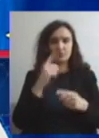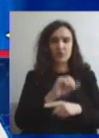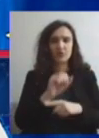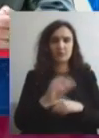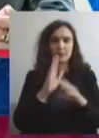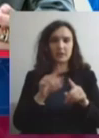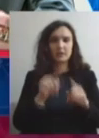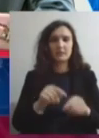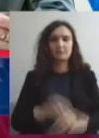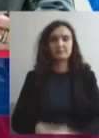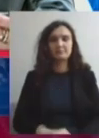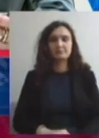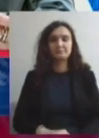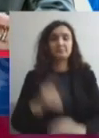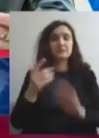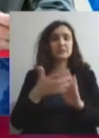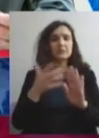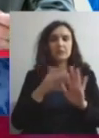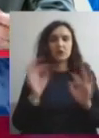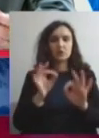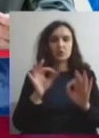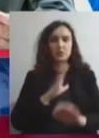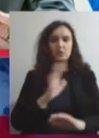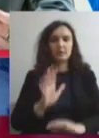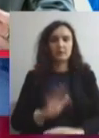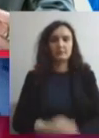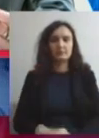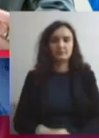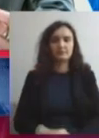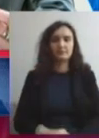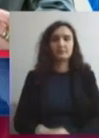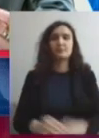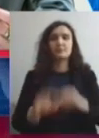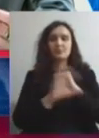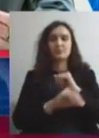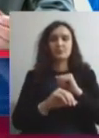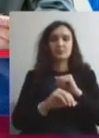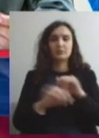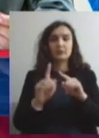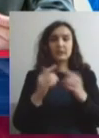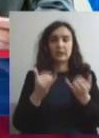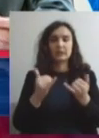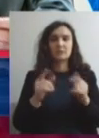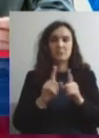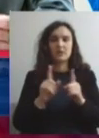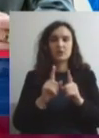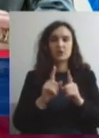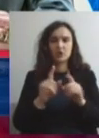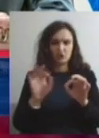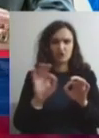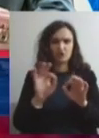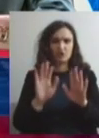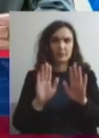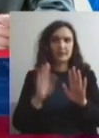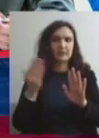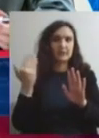აღძრული. თუმცა ეს დეფიციტი არასდროს არ ყოფილა. Და ბოლოს ხავნო ეკატერინე, რადგან დღეს მაინც შედარებით, აი წინა ბოლო